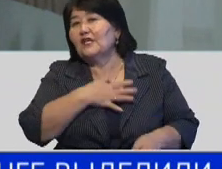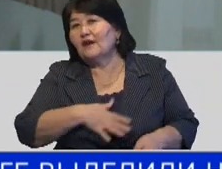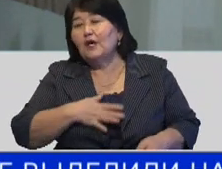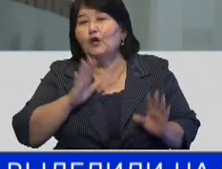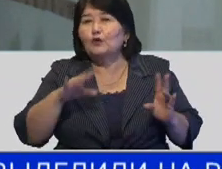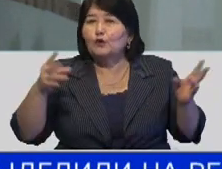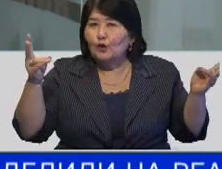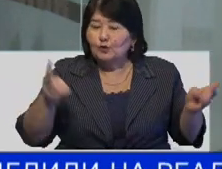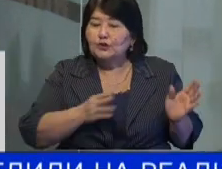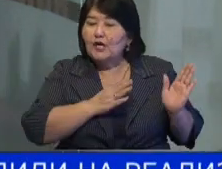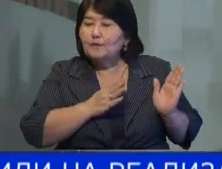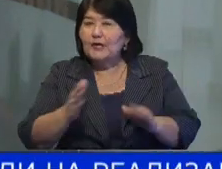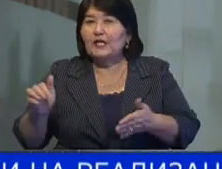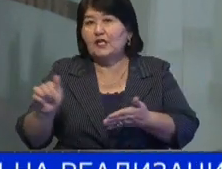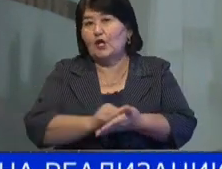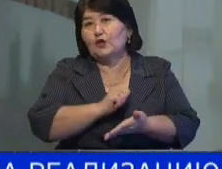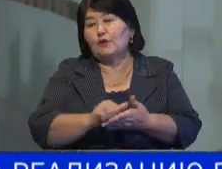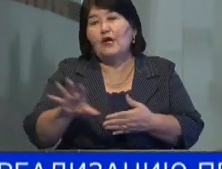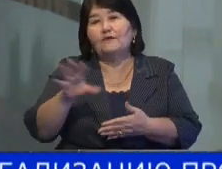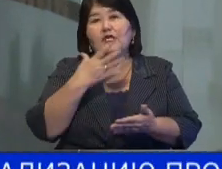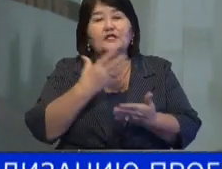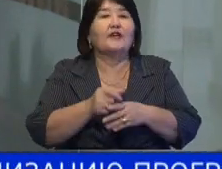только Нужно привести в порядок документы все свои объекты